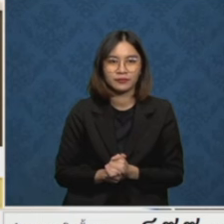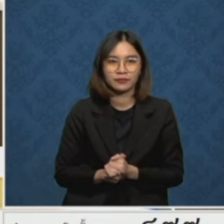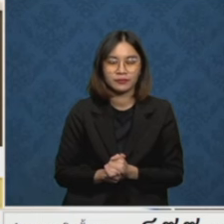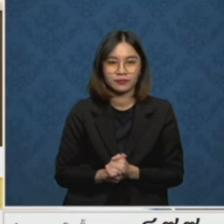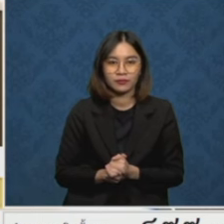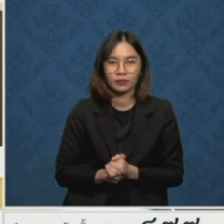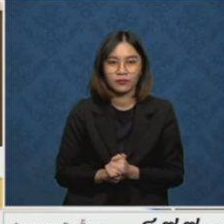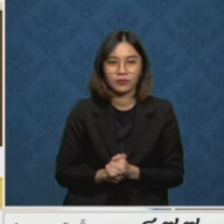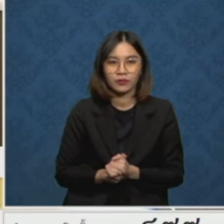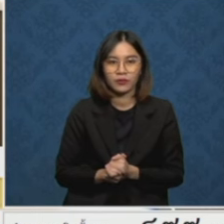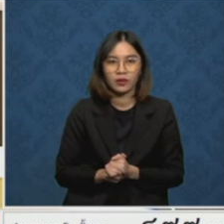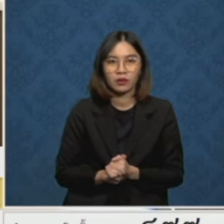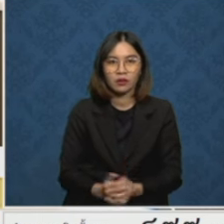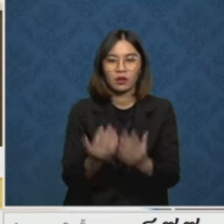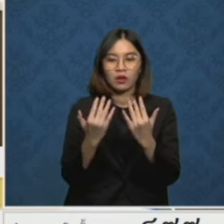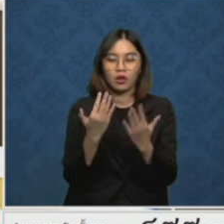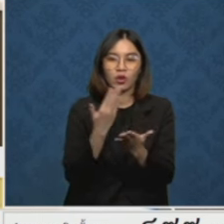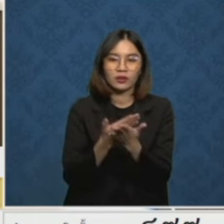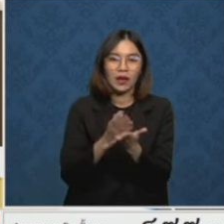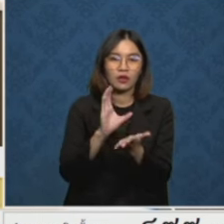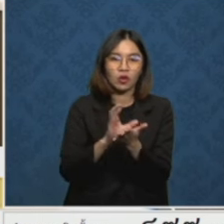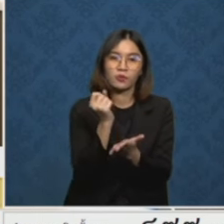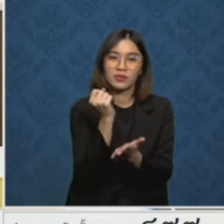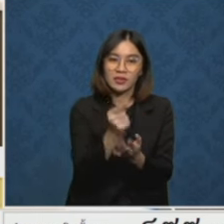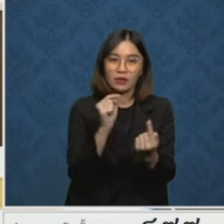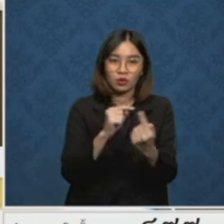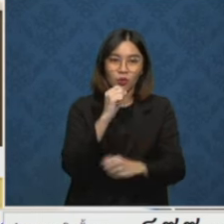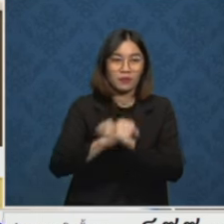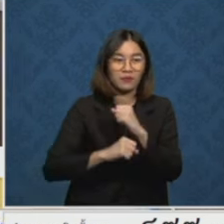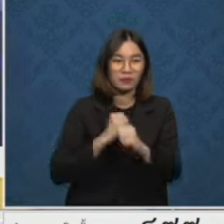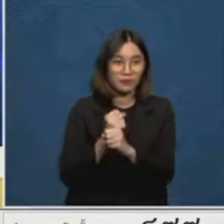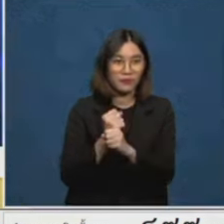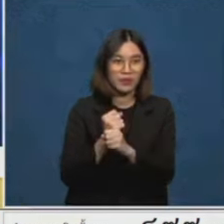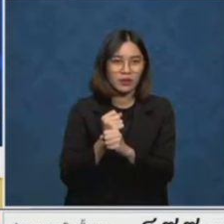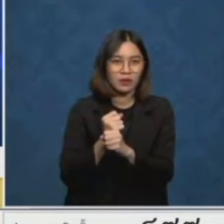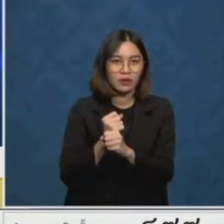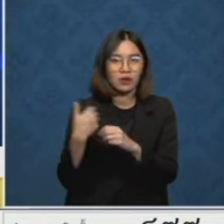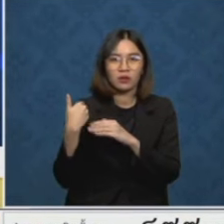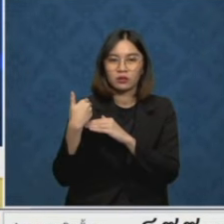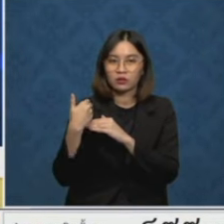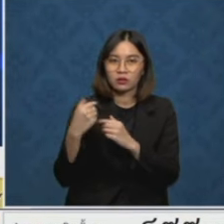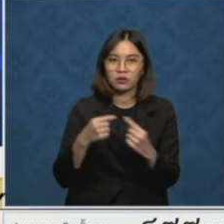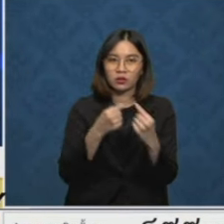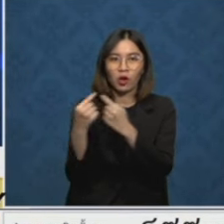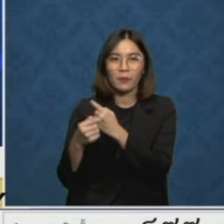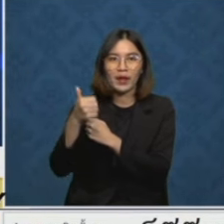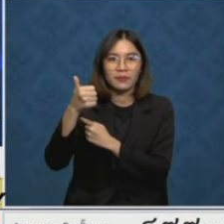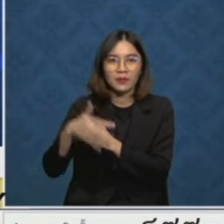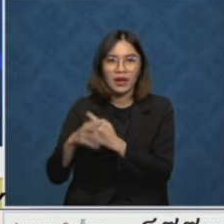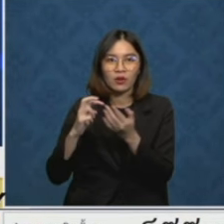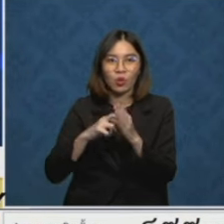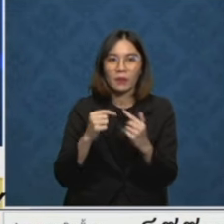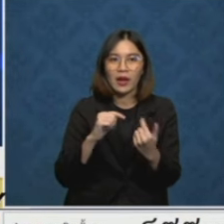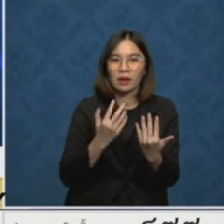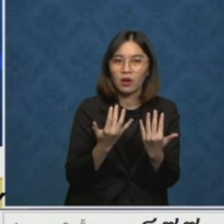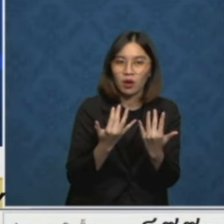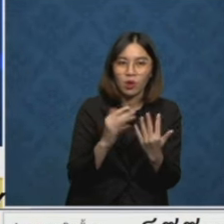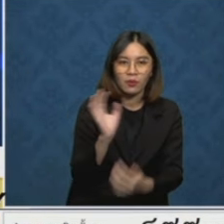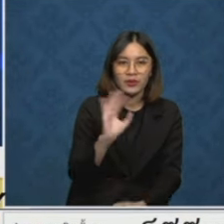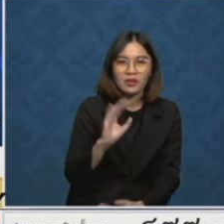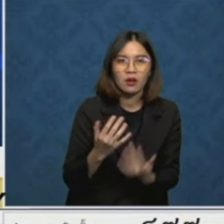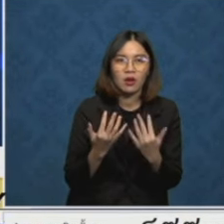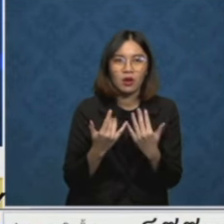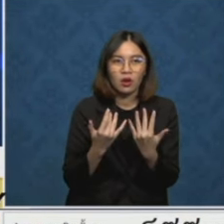แล้วก็ต้องไม่สามารถที่จะรองงบประมาณรายจ่ายประจำปีของปีต่อในปีต่อไปได้ด้วยอันนี้เราไม่ใช่แค่ว่ารอค่ะเราร